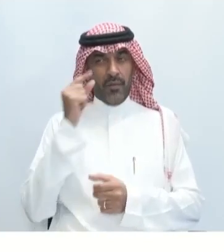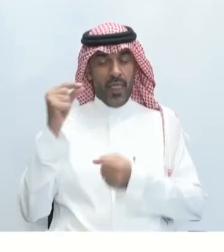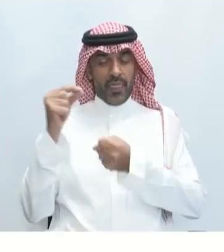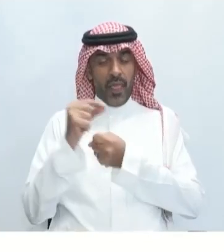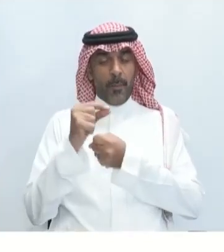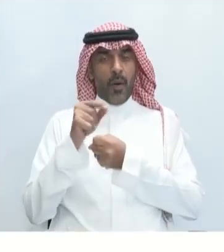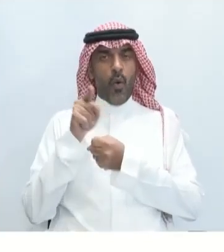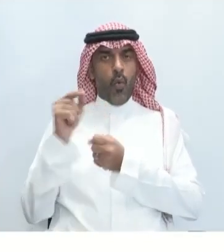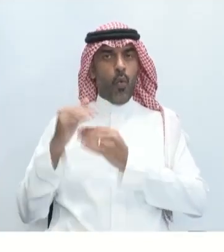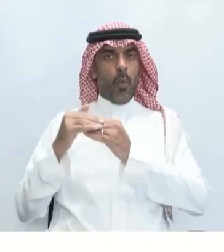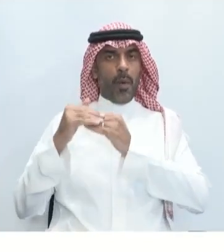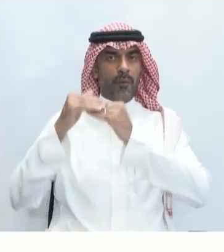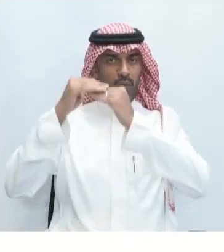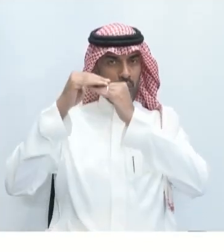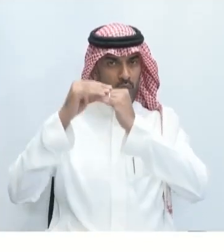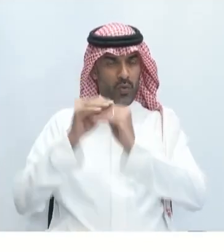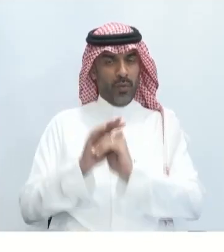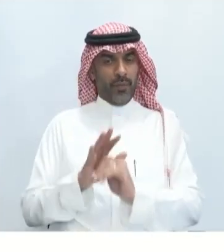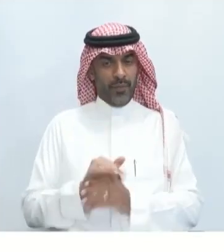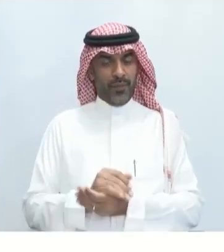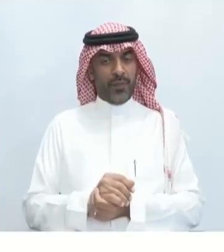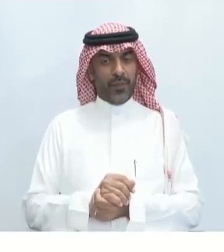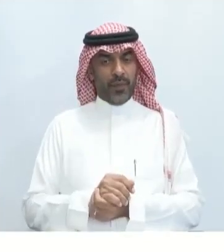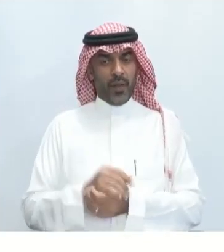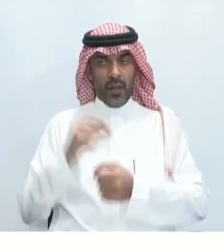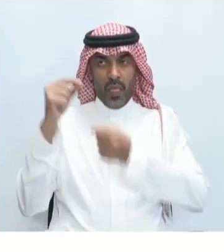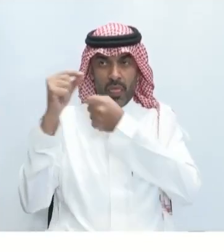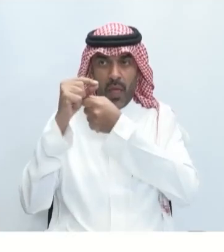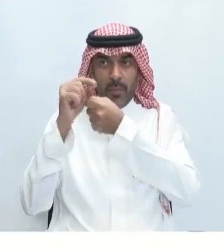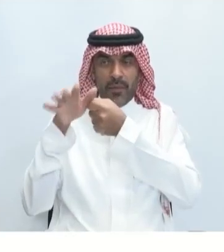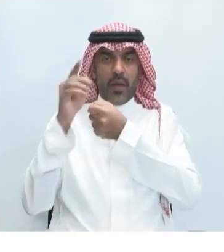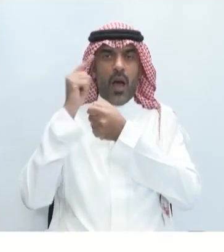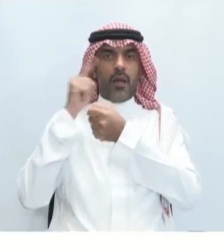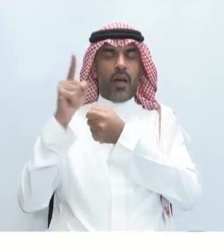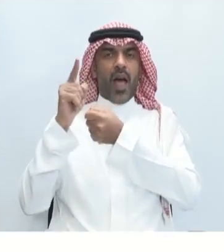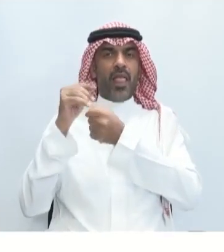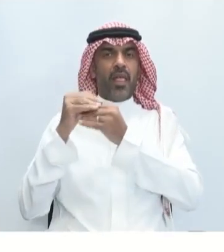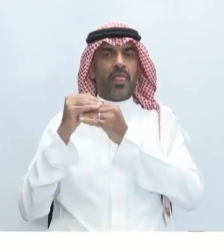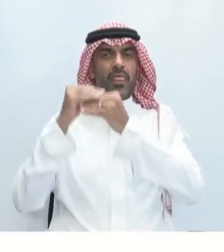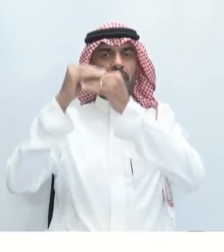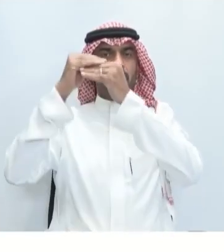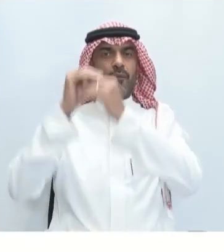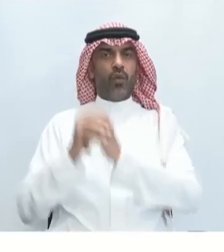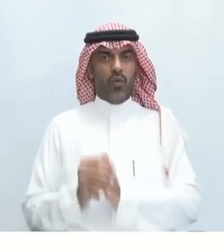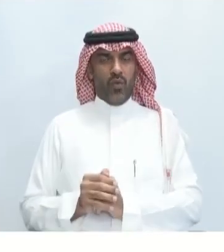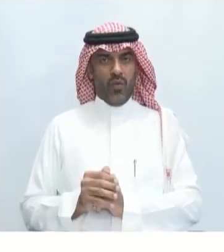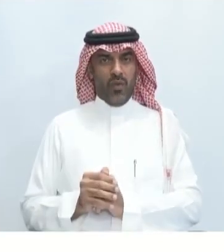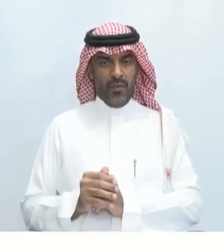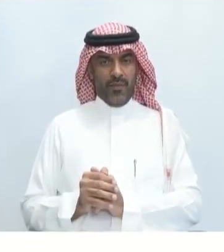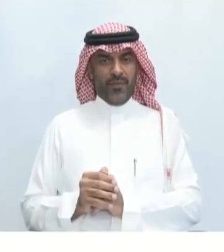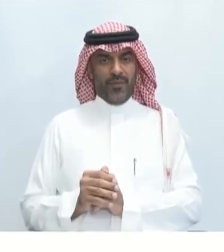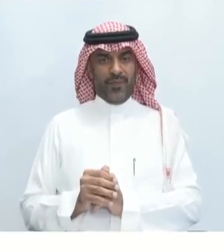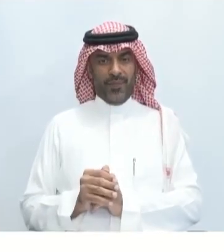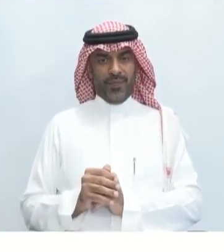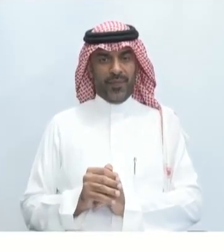تدل على حاله الرفع الضمه هي علامه اعراب علامه اي دليل دليل على